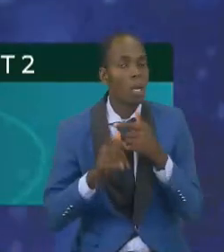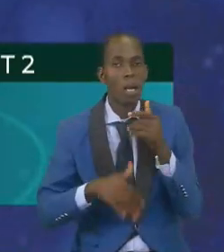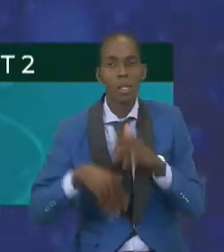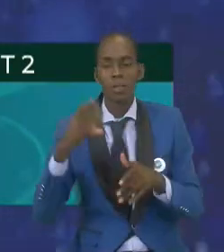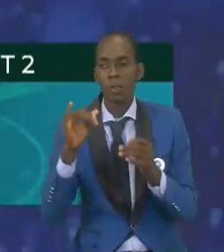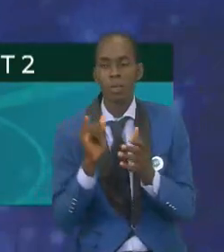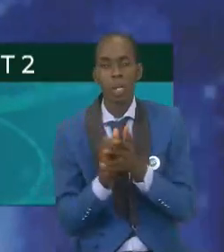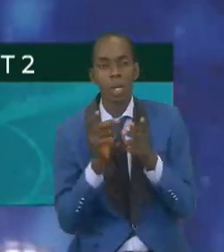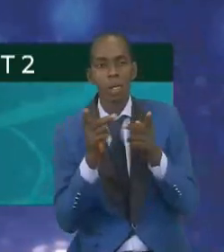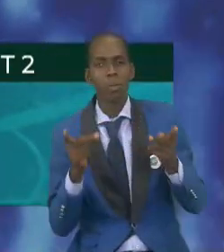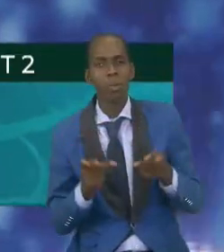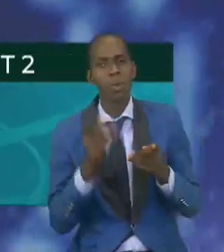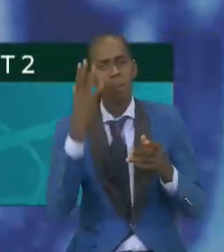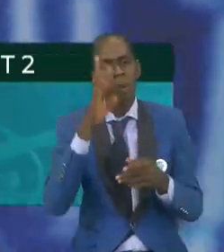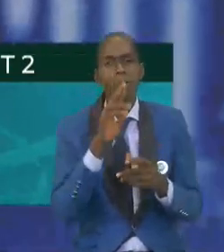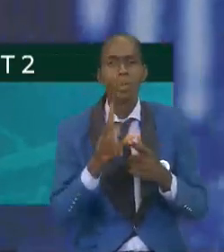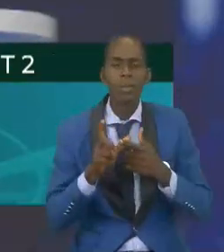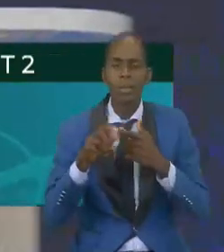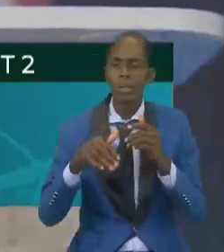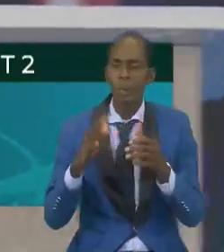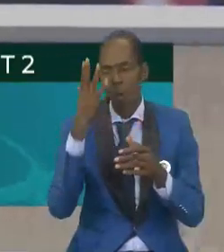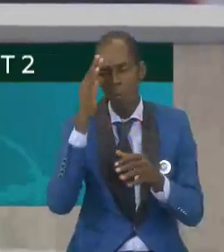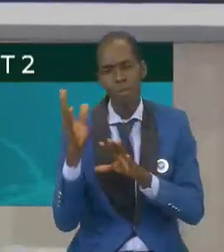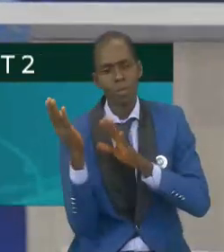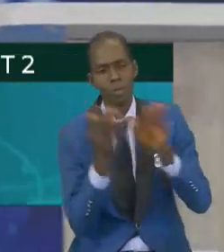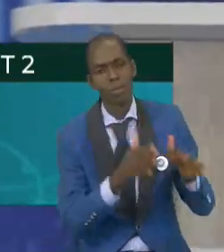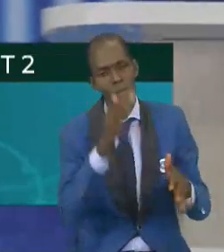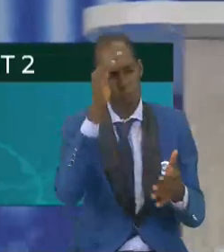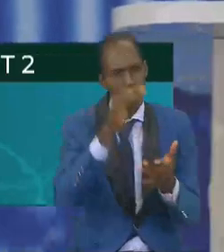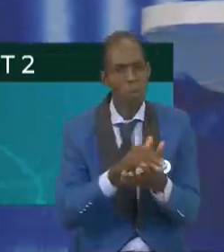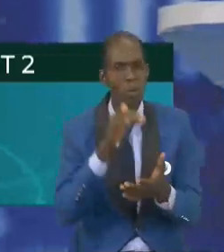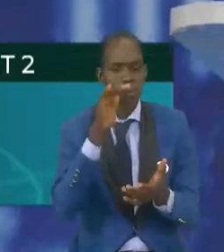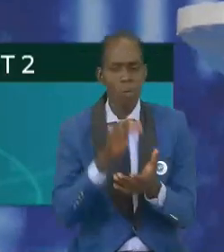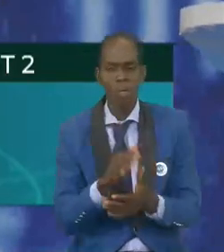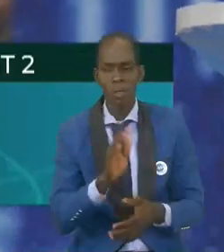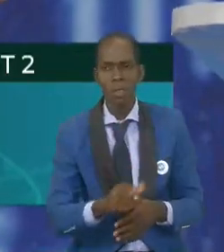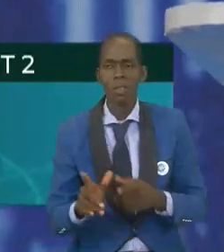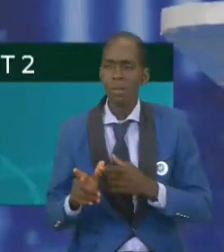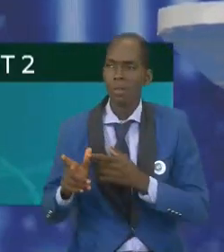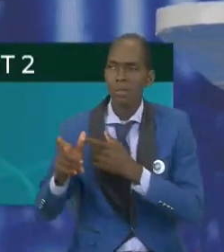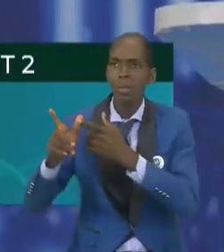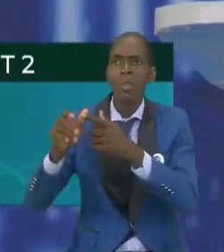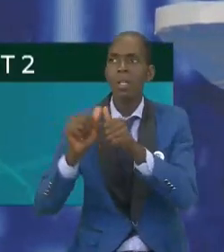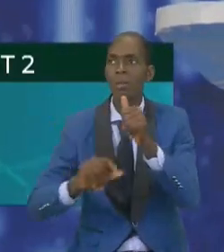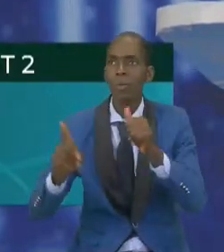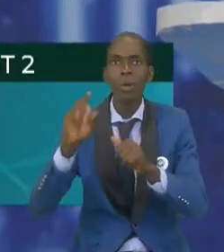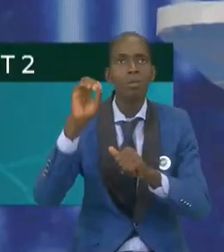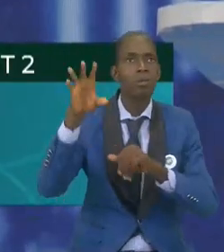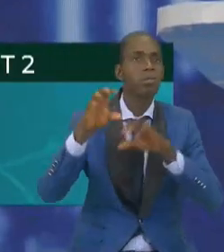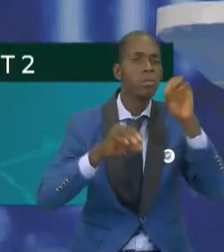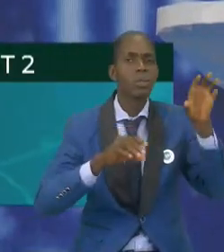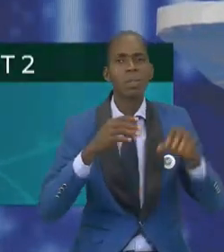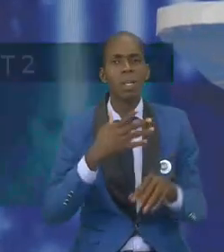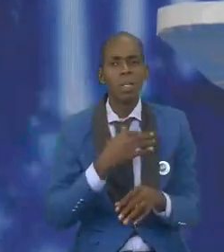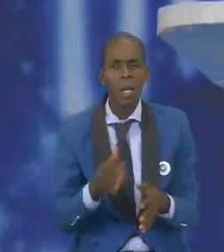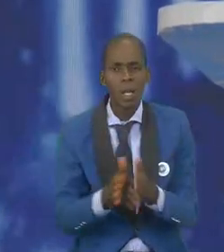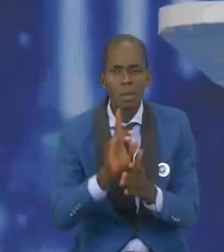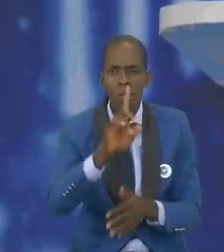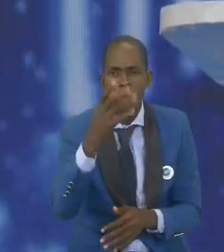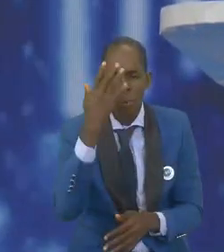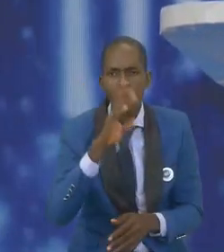pourquoi tu fuis la ville alors pourquoi tu fuis ton ta maison pourquoi tu abandonnes ta femme tes enfants